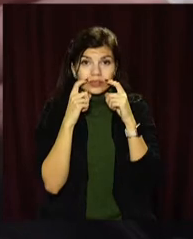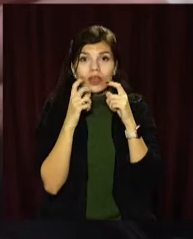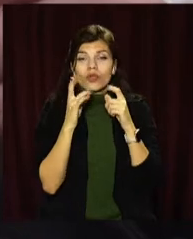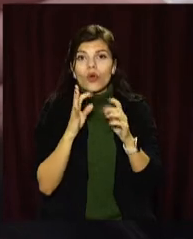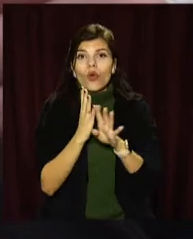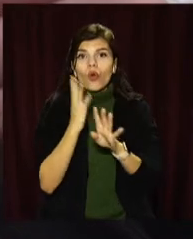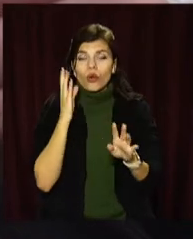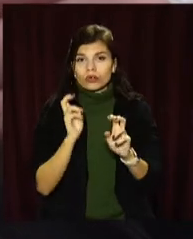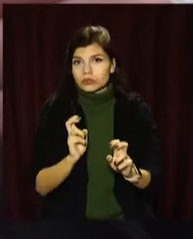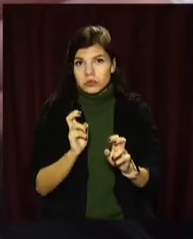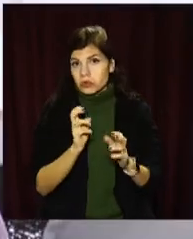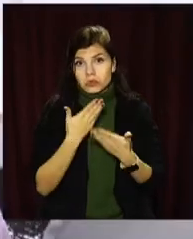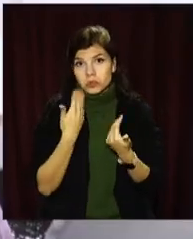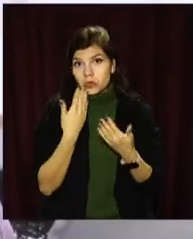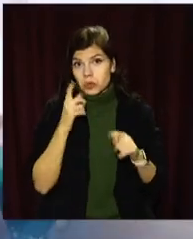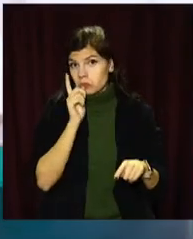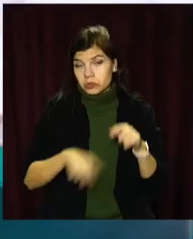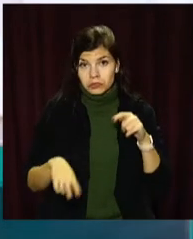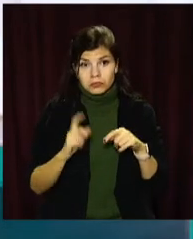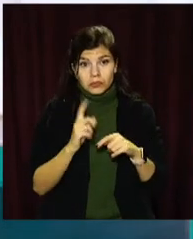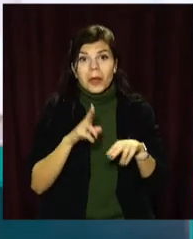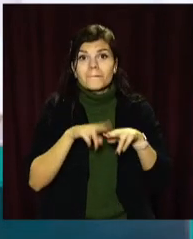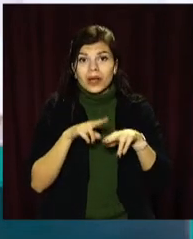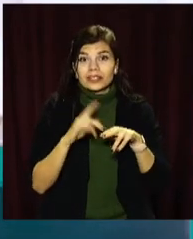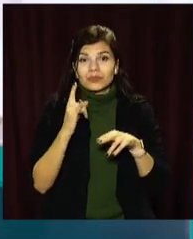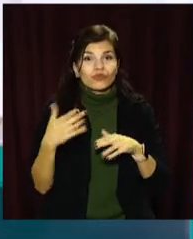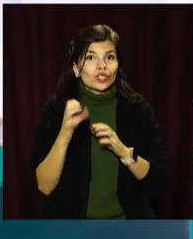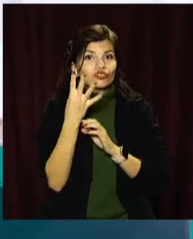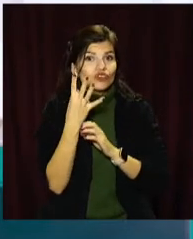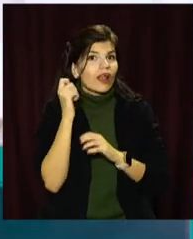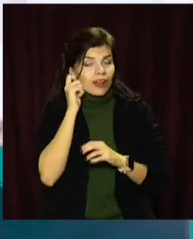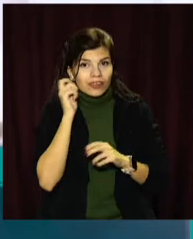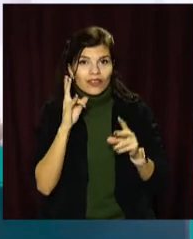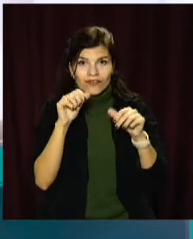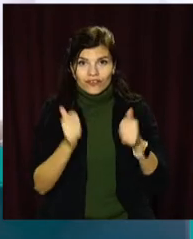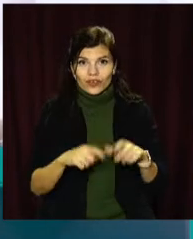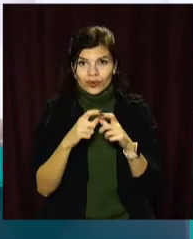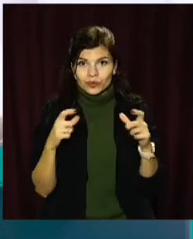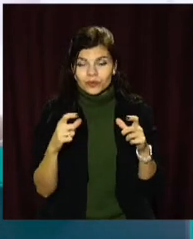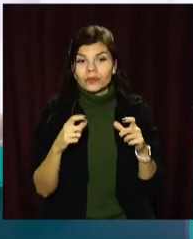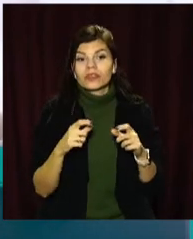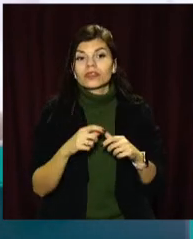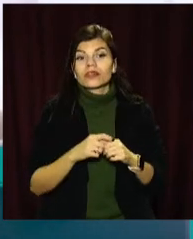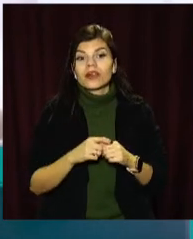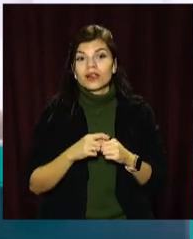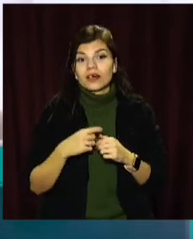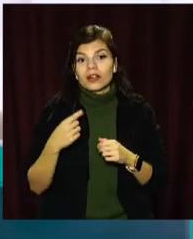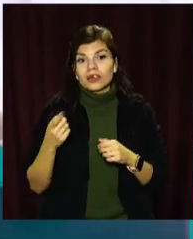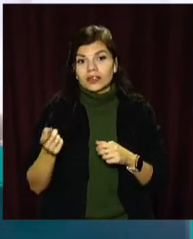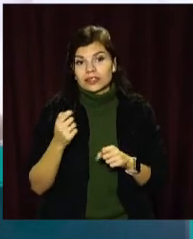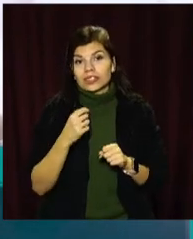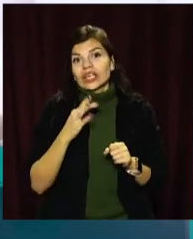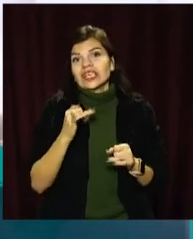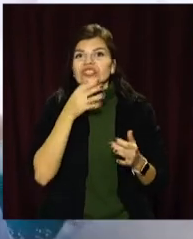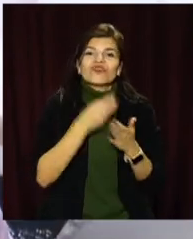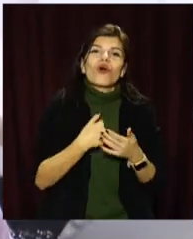у черзі, каже, не довелося. Ми оформляли паспорт дитині 14 років. Ми з одної зробили свої справи,